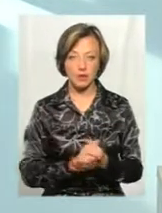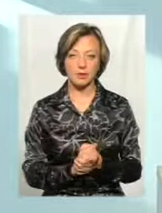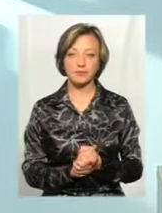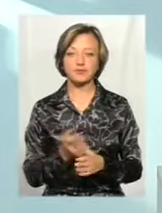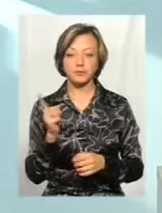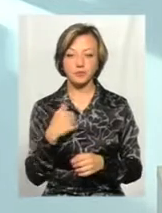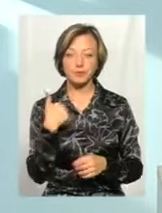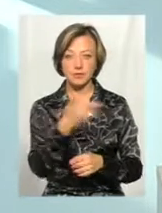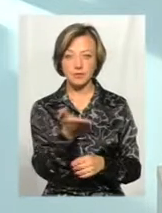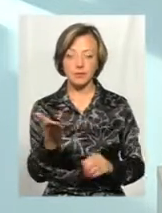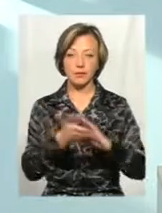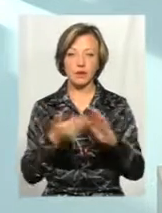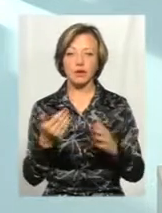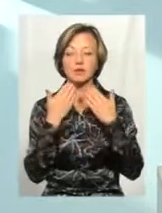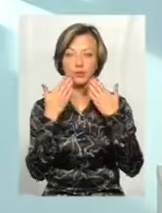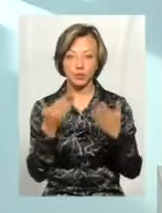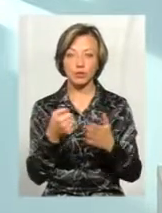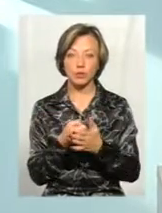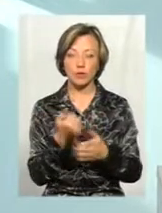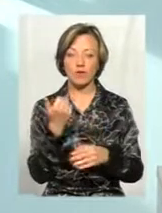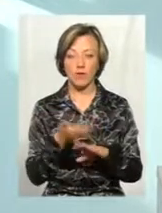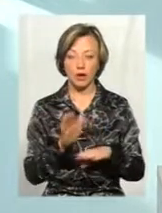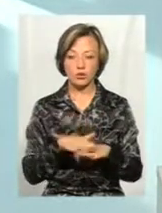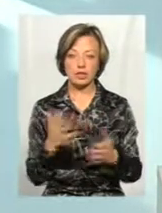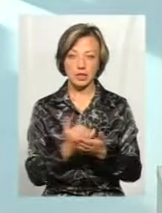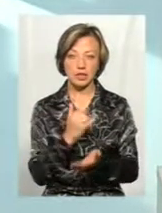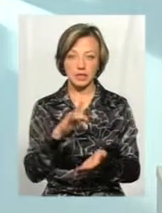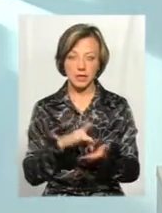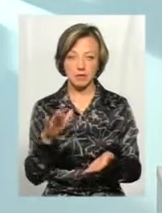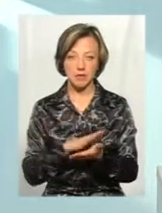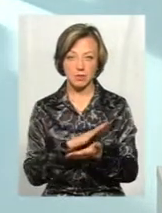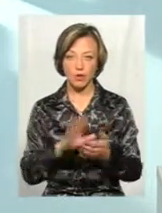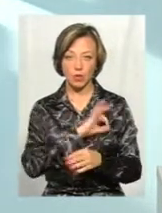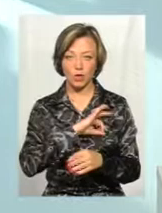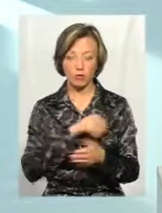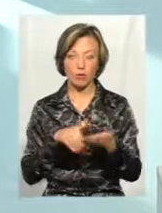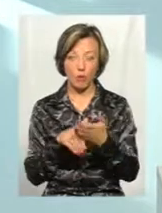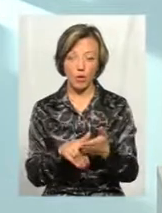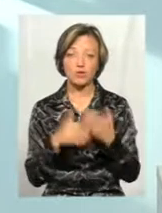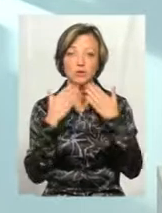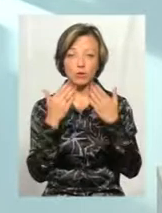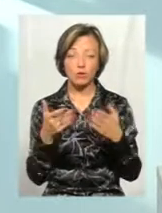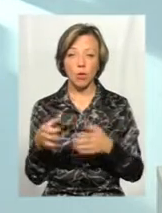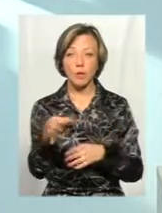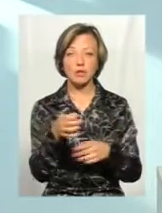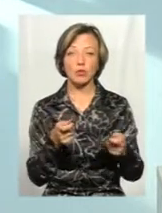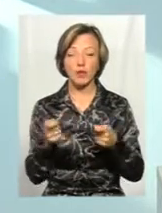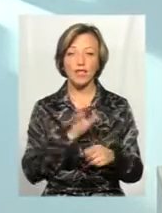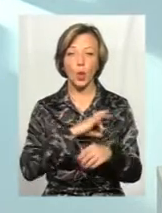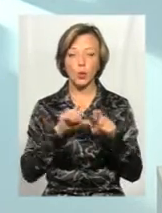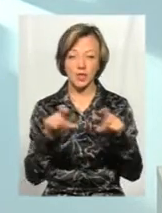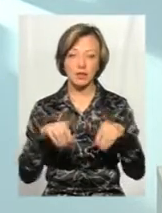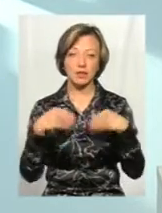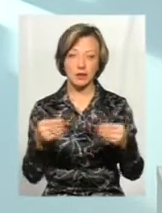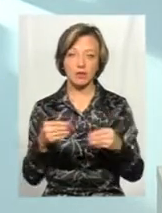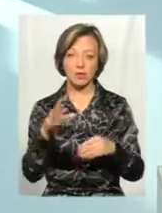я вас закликаю звернутися до, якщо важко знайти центр безоплатної правової допомоги, звернутися в обласне управління юстиції, вам